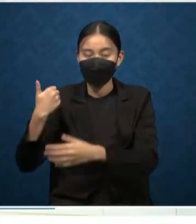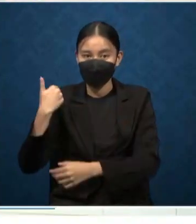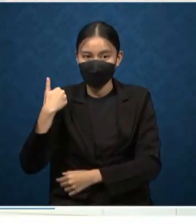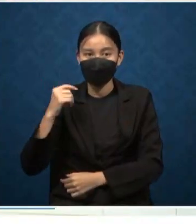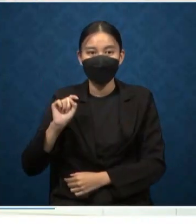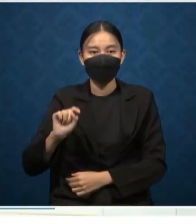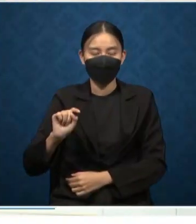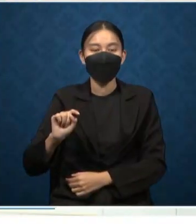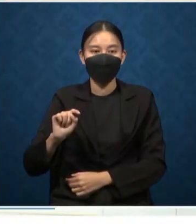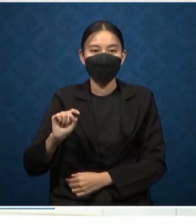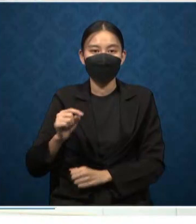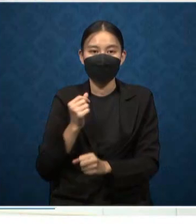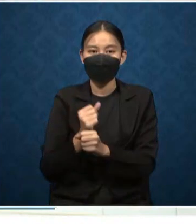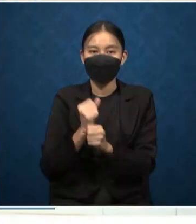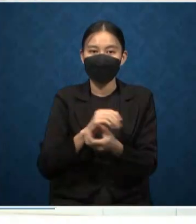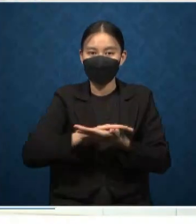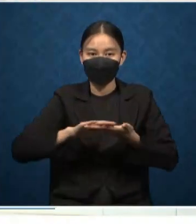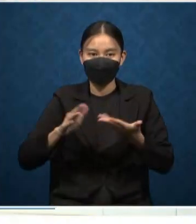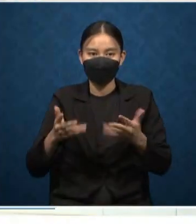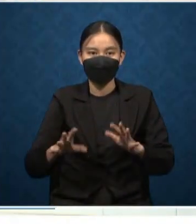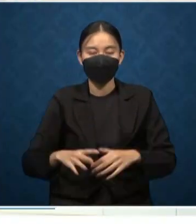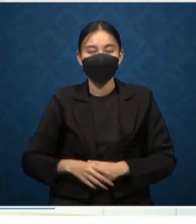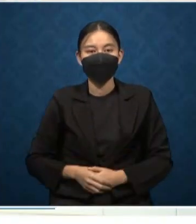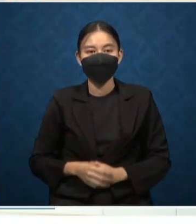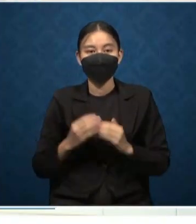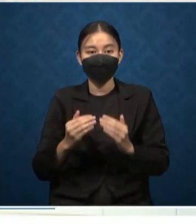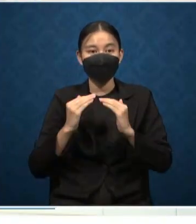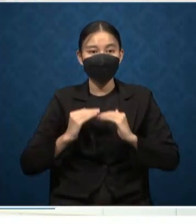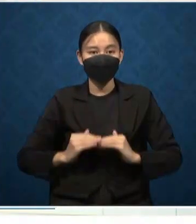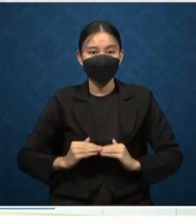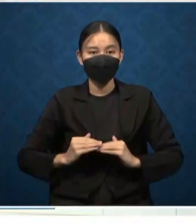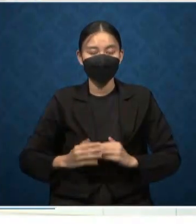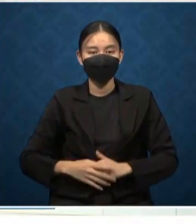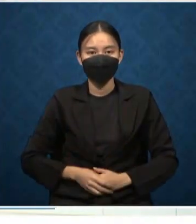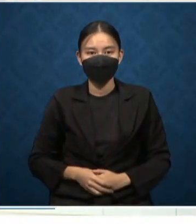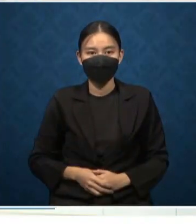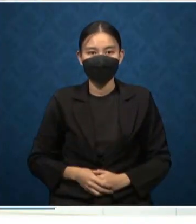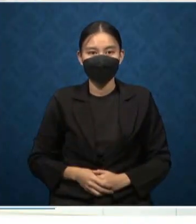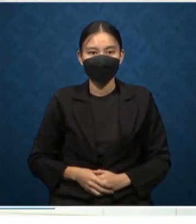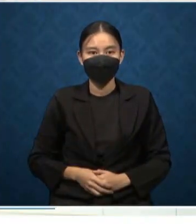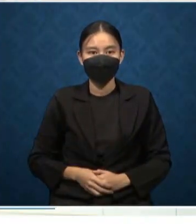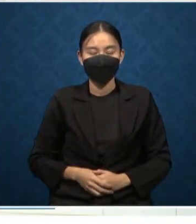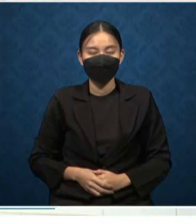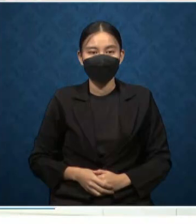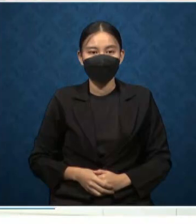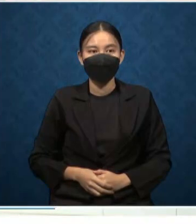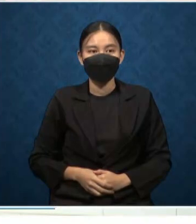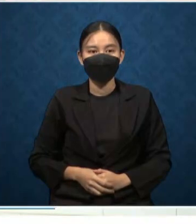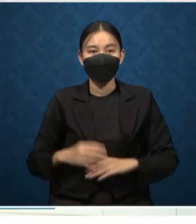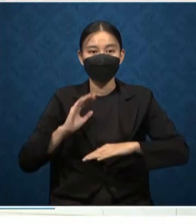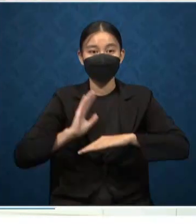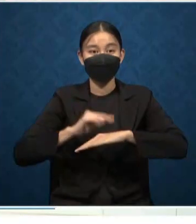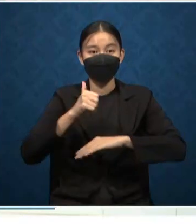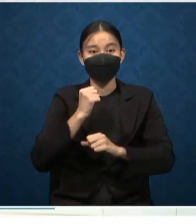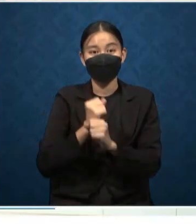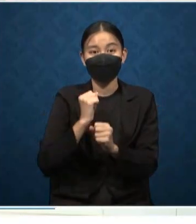่ในส่วนี้ก็ได้มีการเด ๆ การเรียบ clean esenajมาครับในเรื่องของการเพิ่มพสสนภา